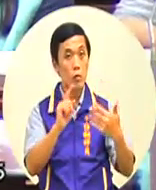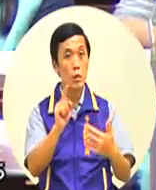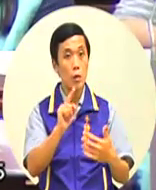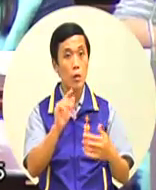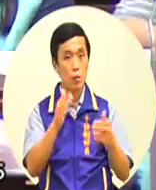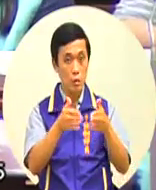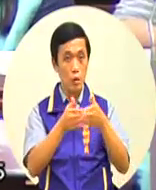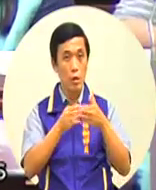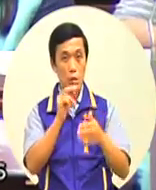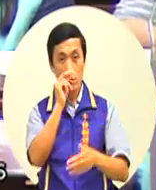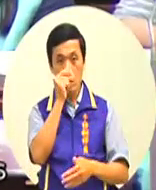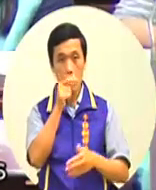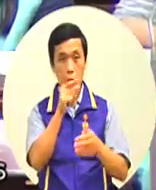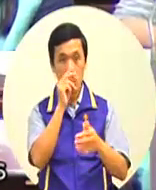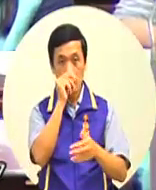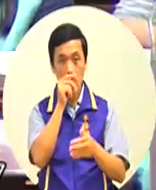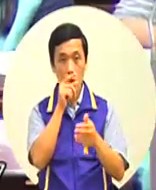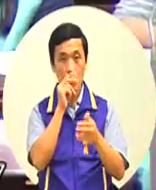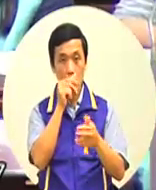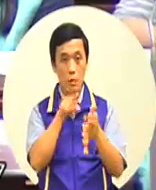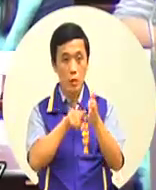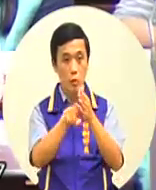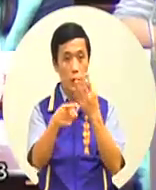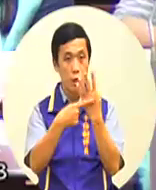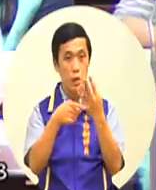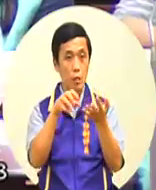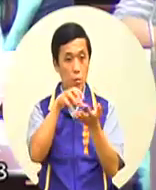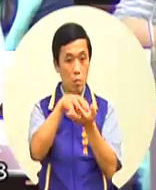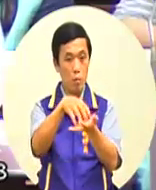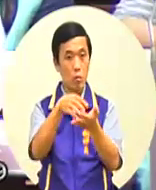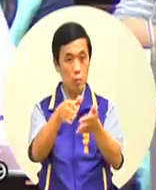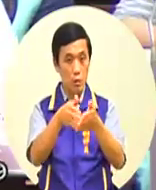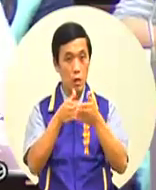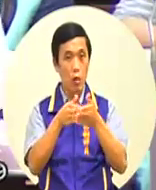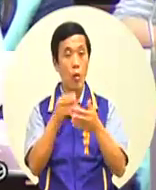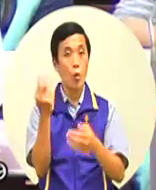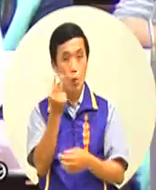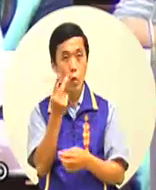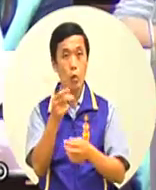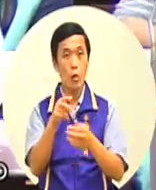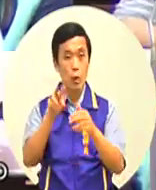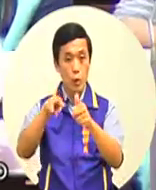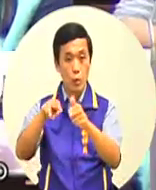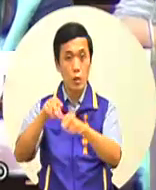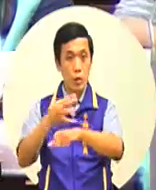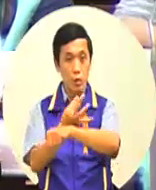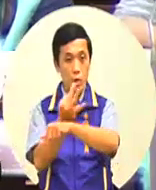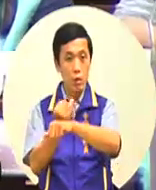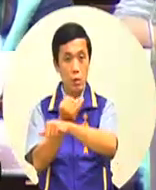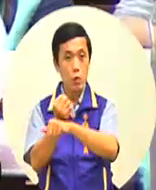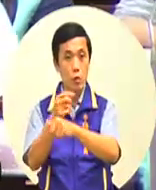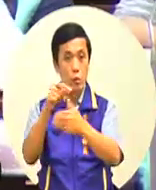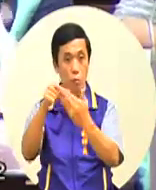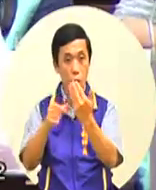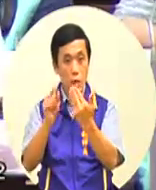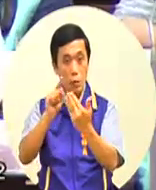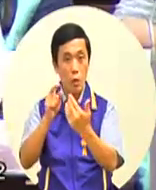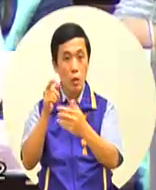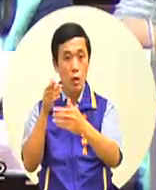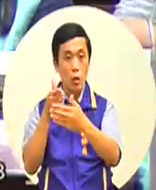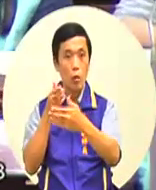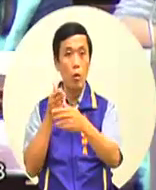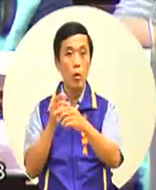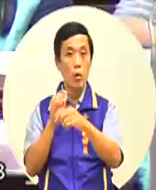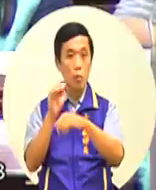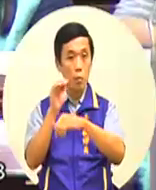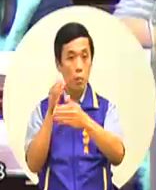特殊的专业的证照，或是必须要有一些训练的时数都要达到，所以除了志工的运